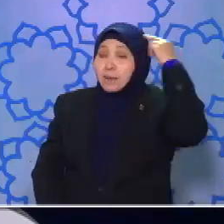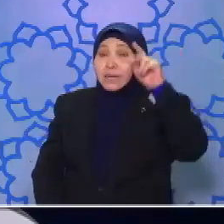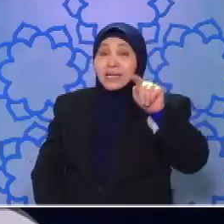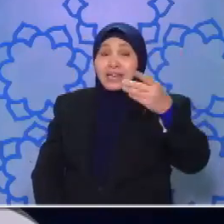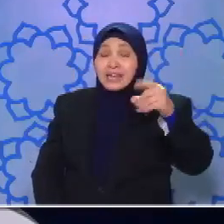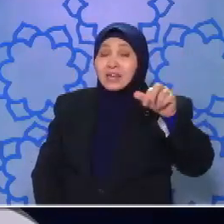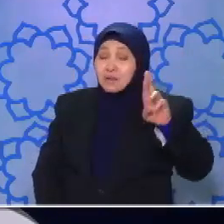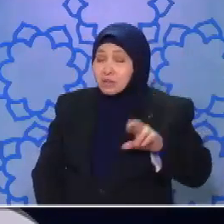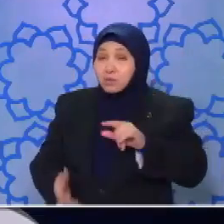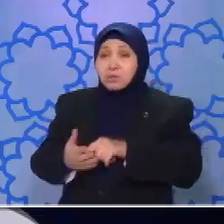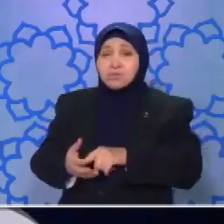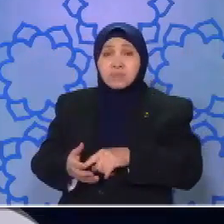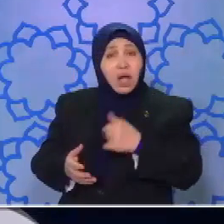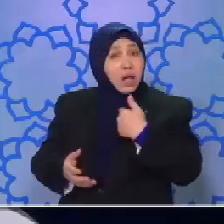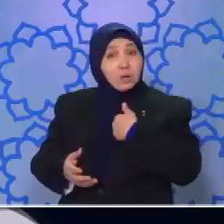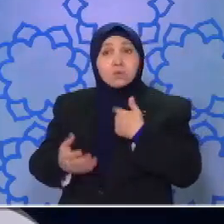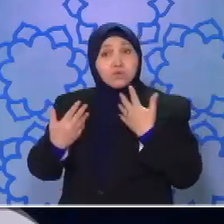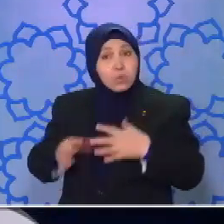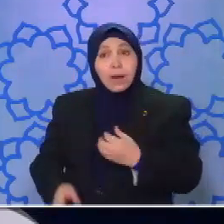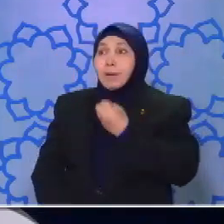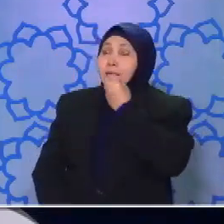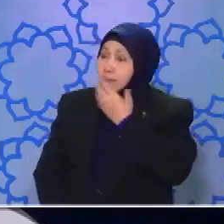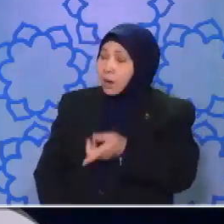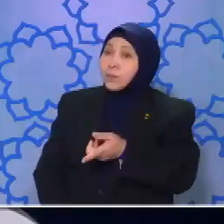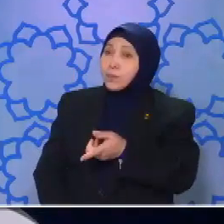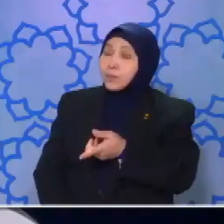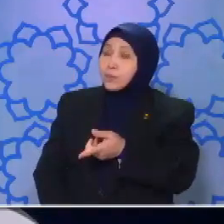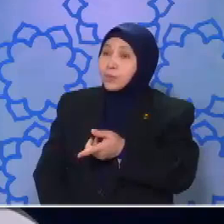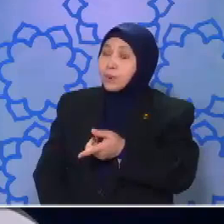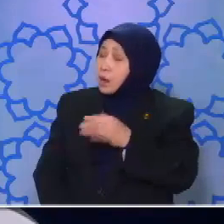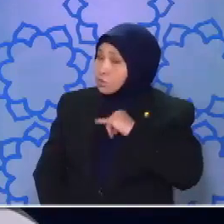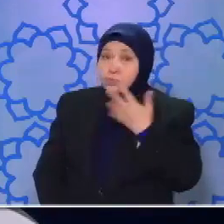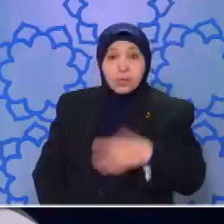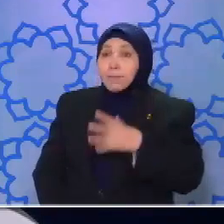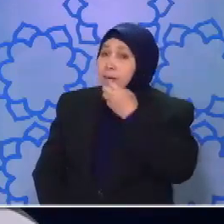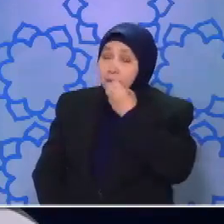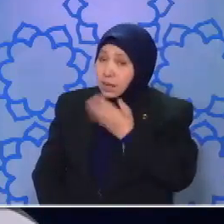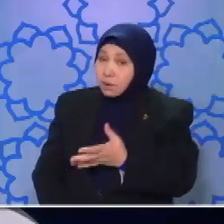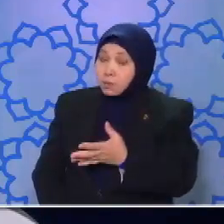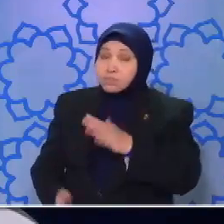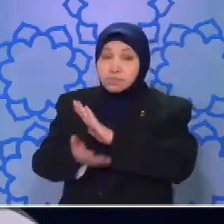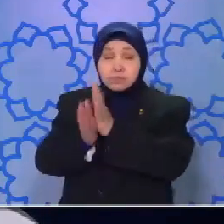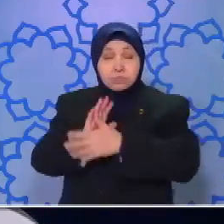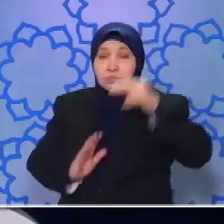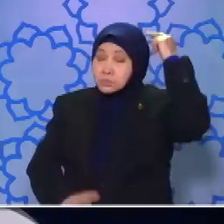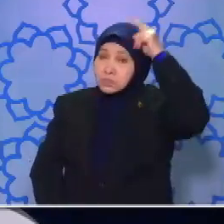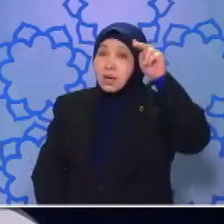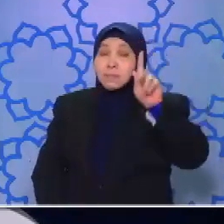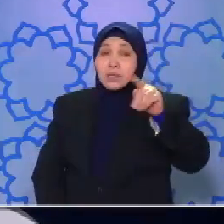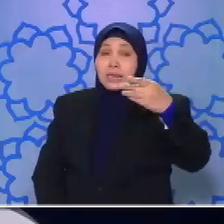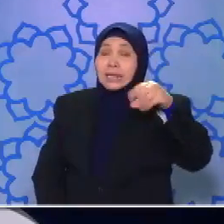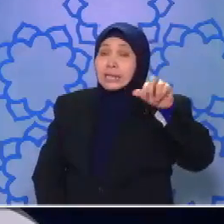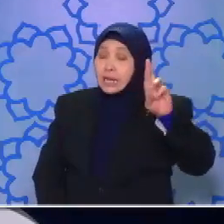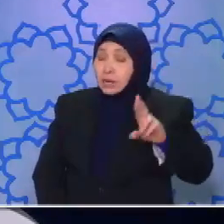aqul laka, ya, bukankah aku dah cakap kat engkau ni, ha, ya, maksudnya si apa ustaznya guru